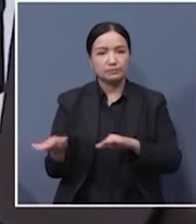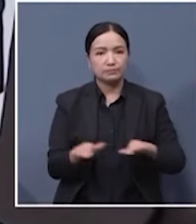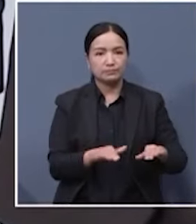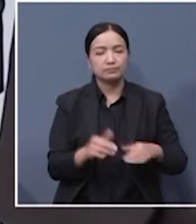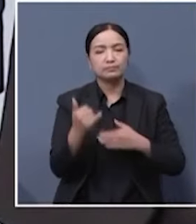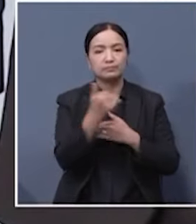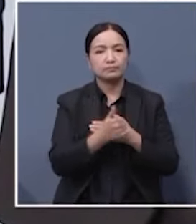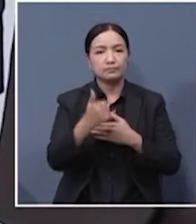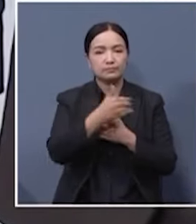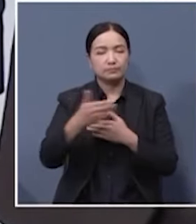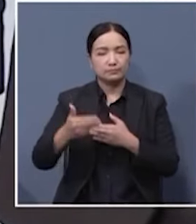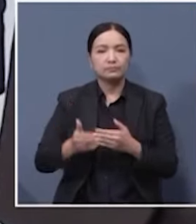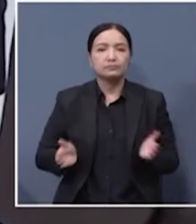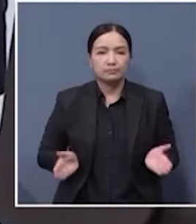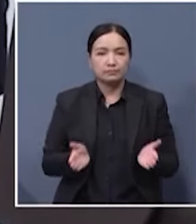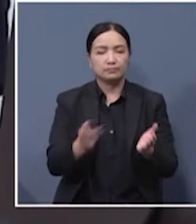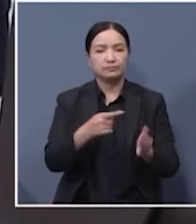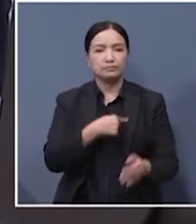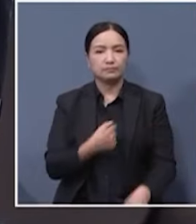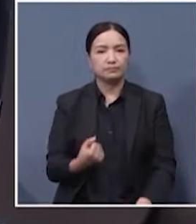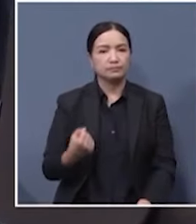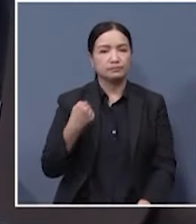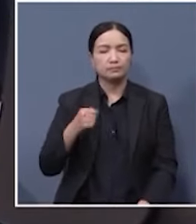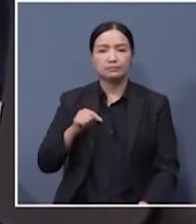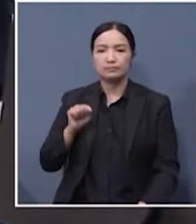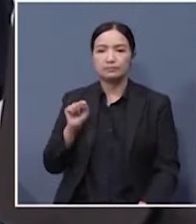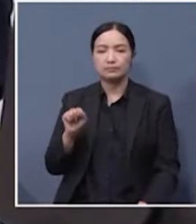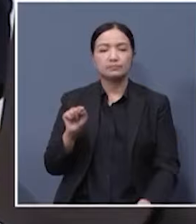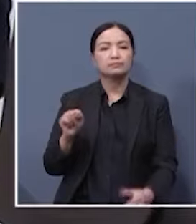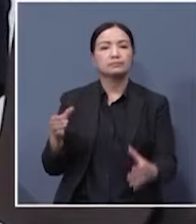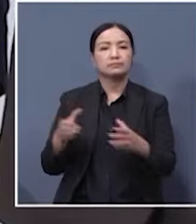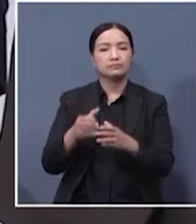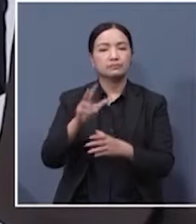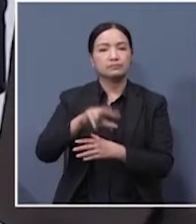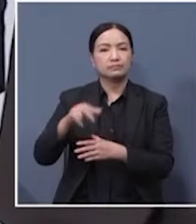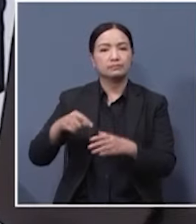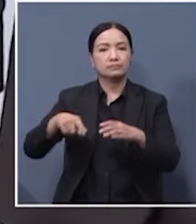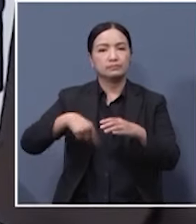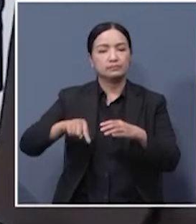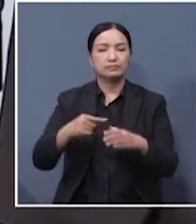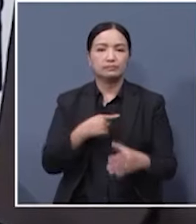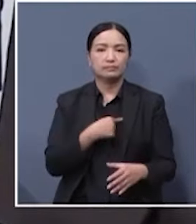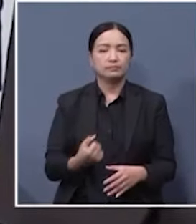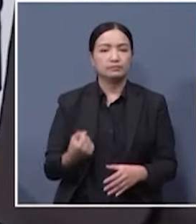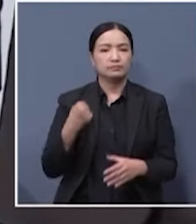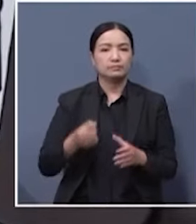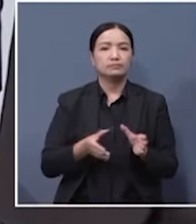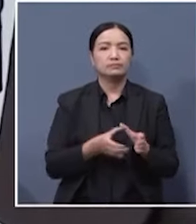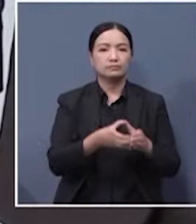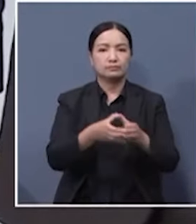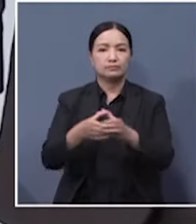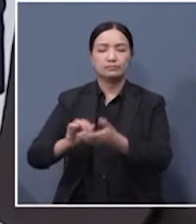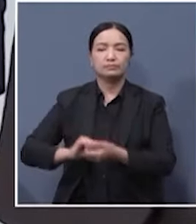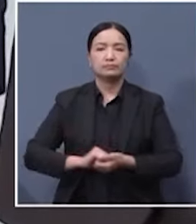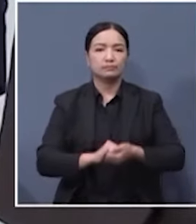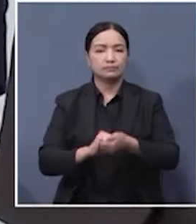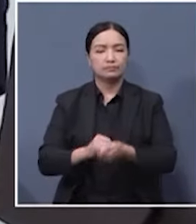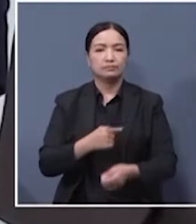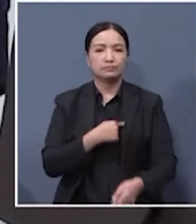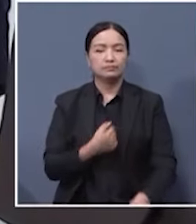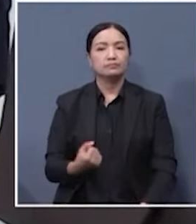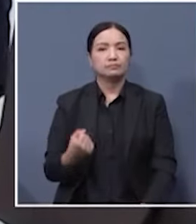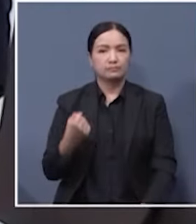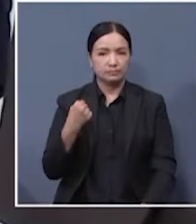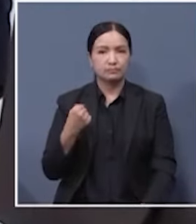เทศต่อดิฉันเองมั่นใจในพรรคเพื่อไทยมั่นใจในพรรคร่วมรัฐบาลทุกพรรค